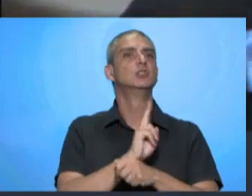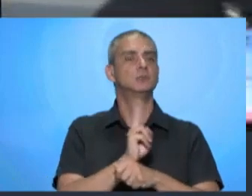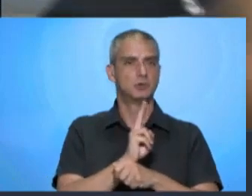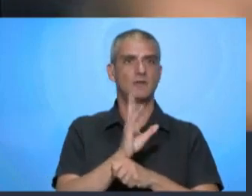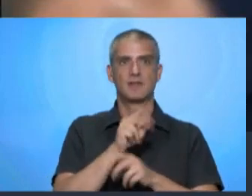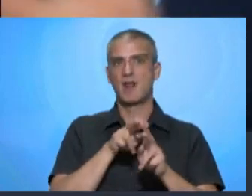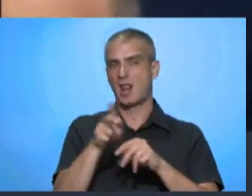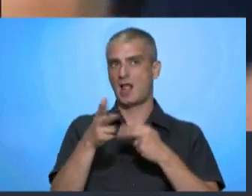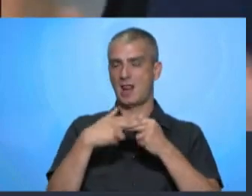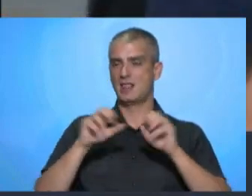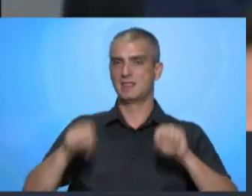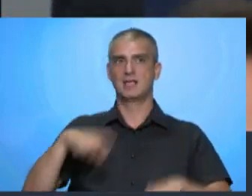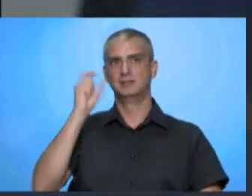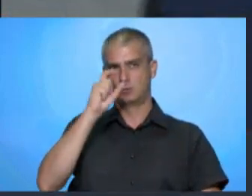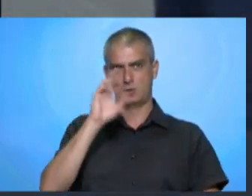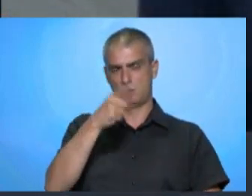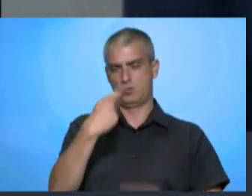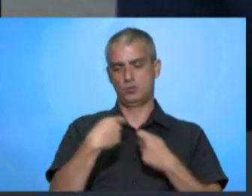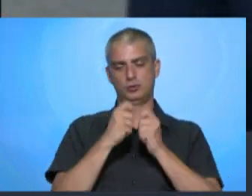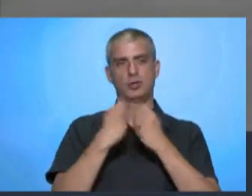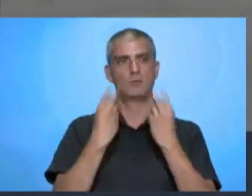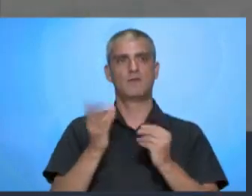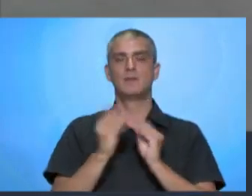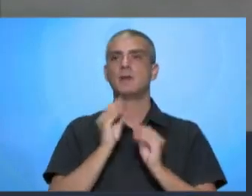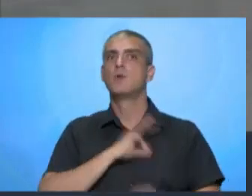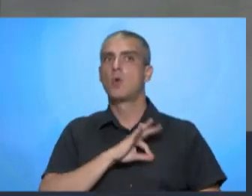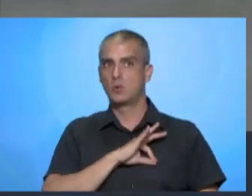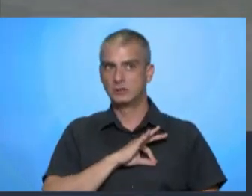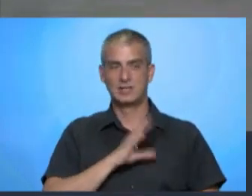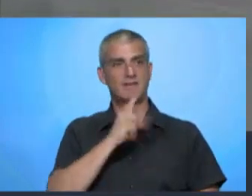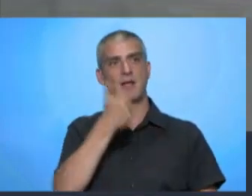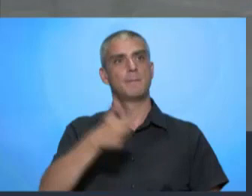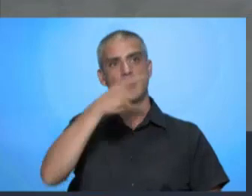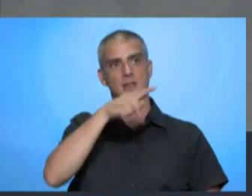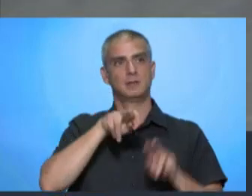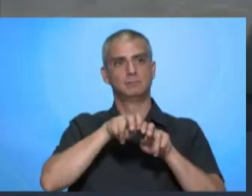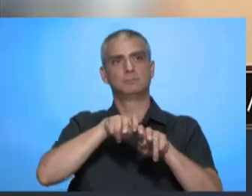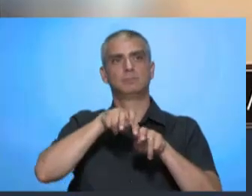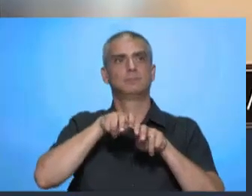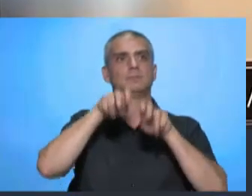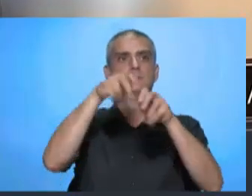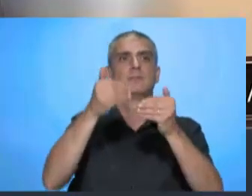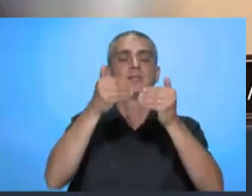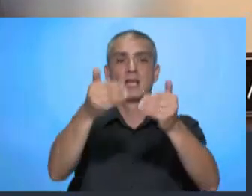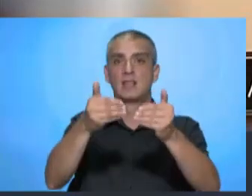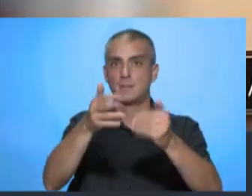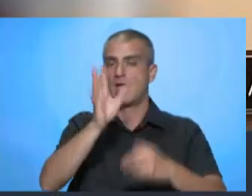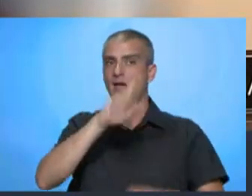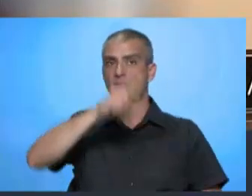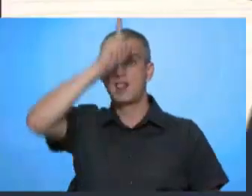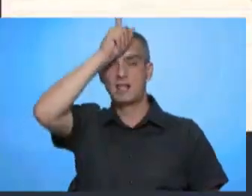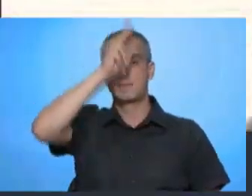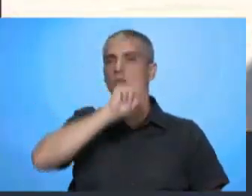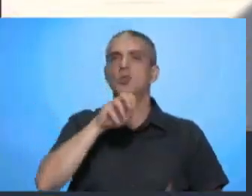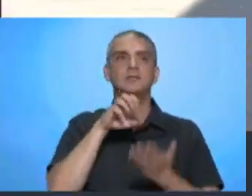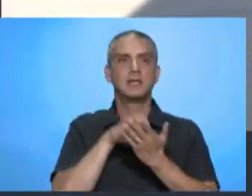לצידו של הנשיא ארדואן, שידוע גם הוא בקשריו הטובים עם רוסיה, ועוד שאר המנהיגים צעדו הרחק מקדימה. אבל מעבר לגרמניה, הנושא